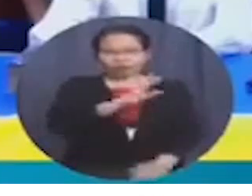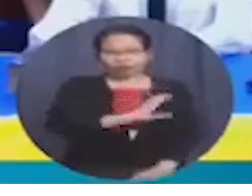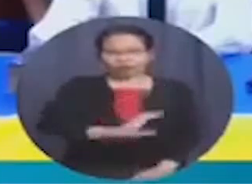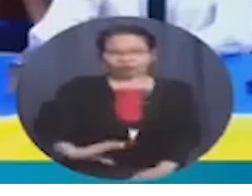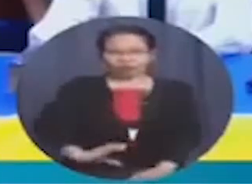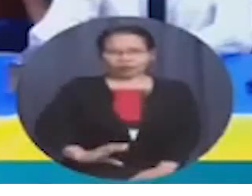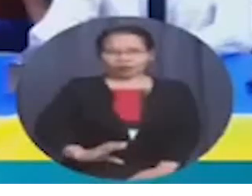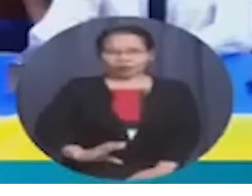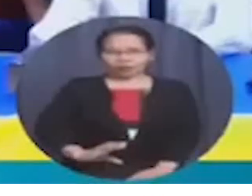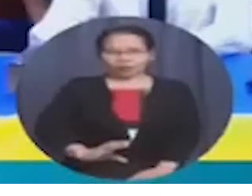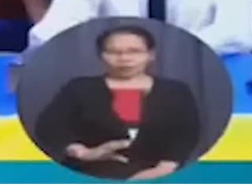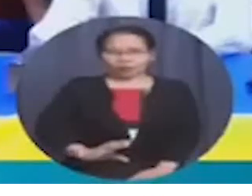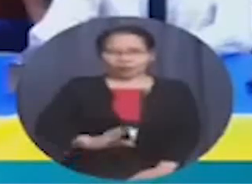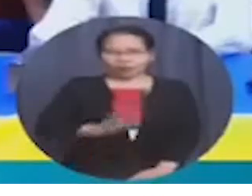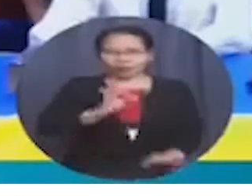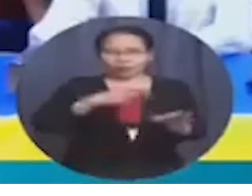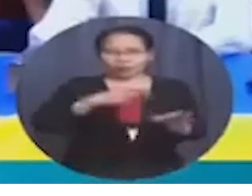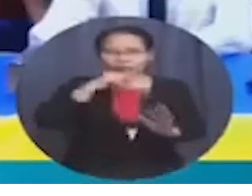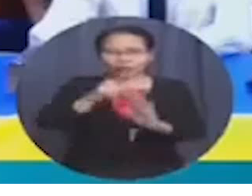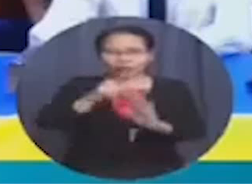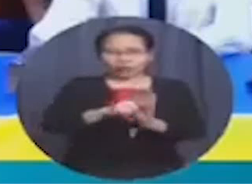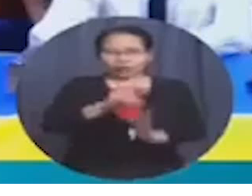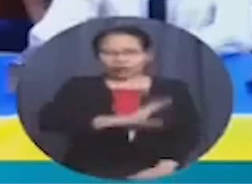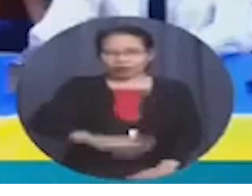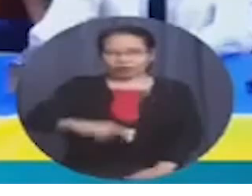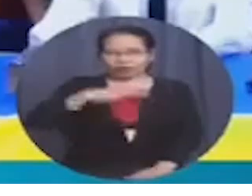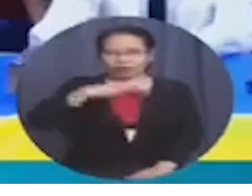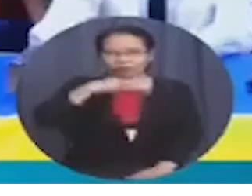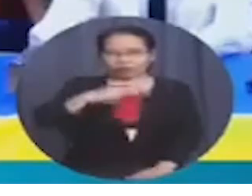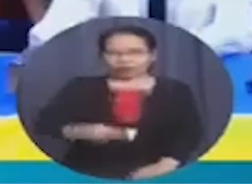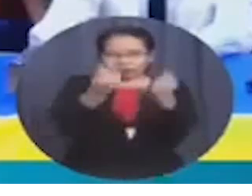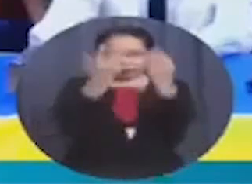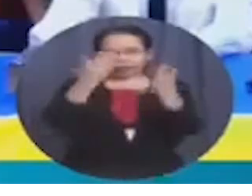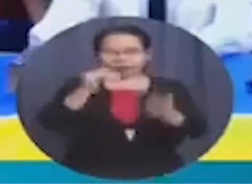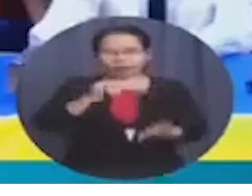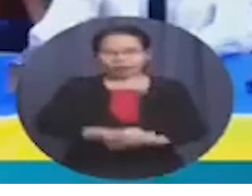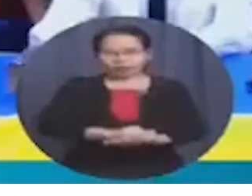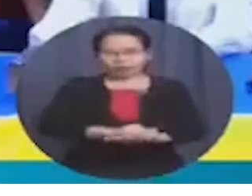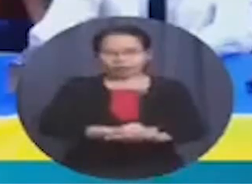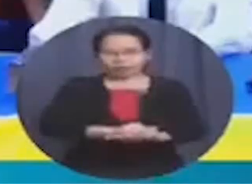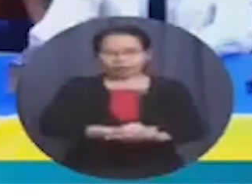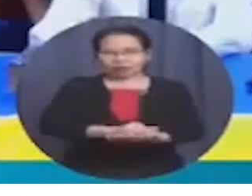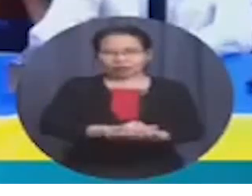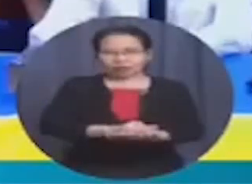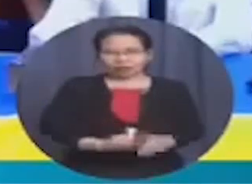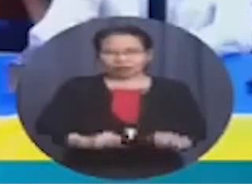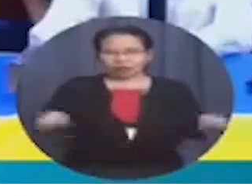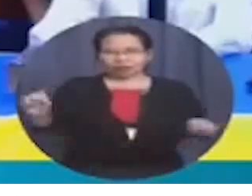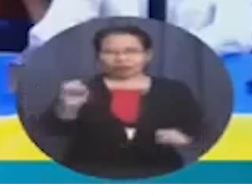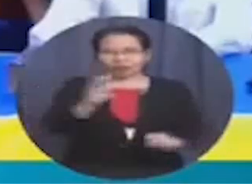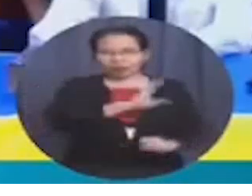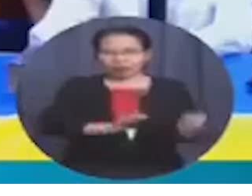Kristo. Pagka hindi utos ni Kristo, hindi tayo susunod. Ganon ang Kristiyano, yun ang nasa